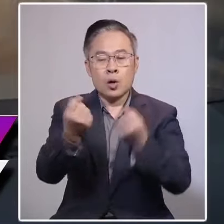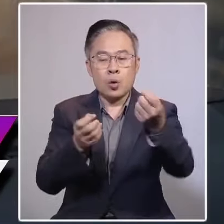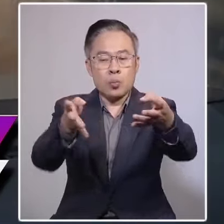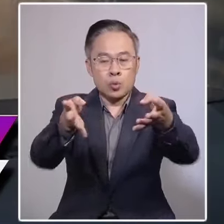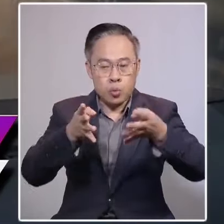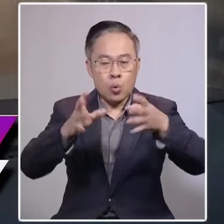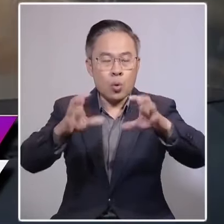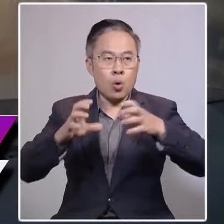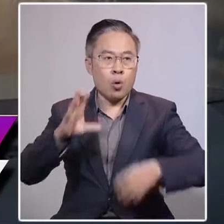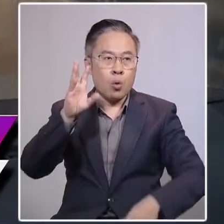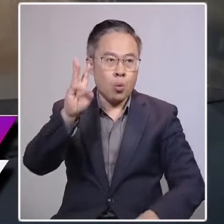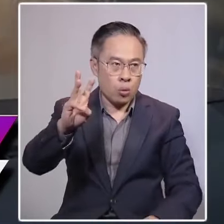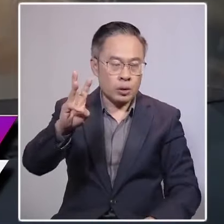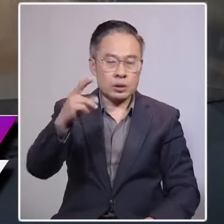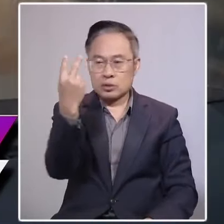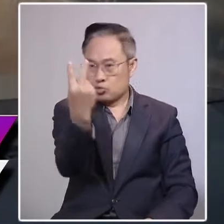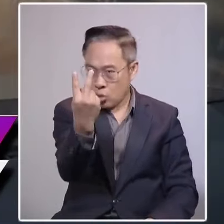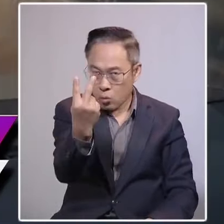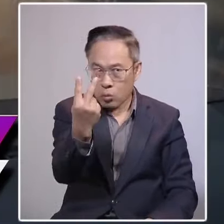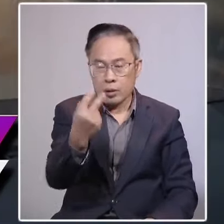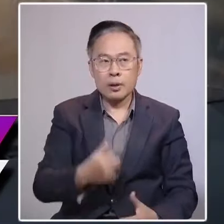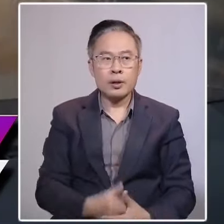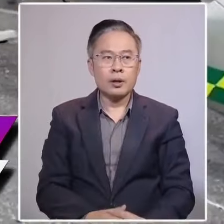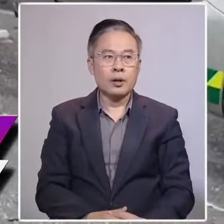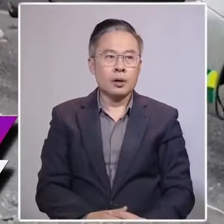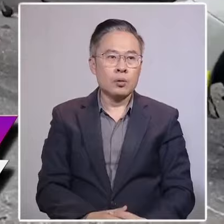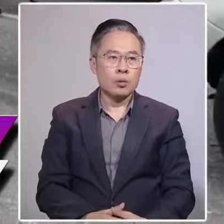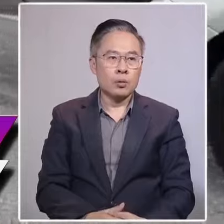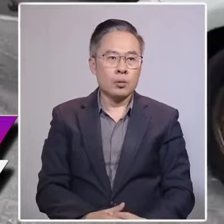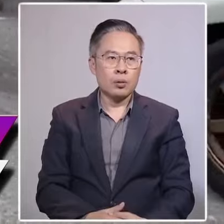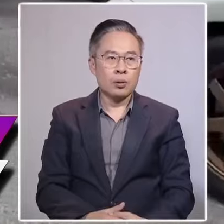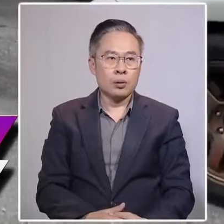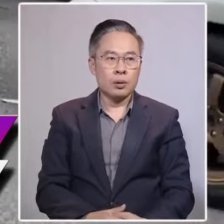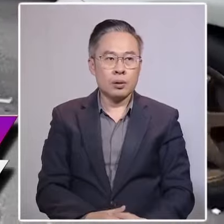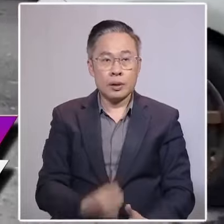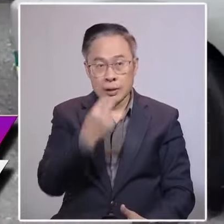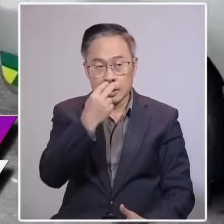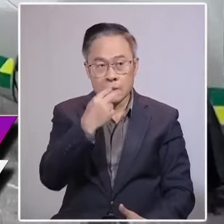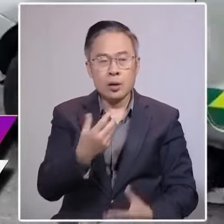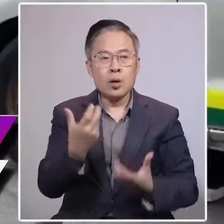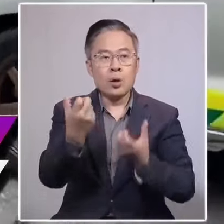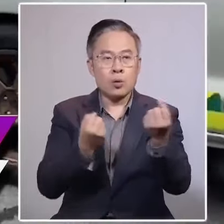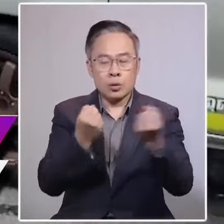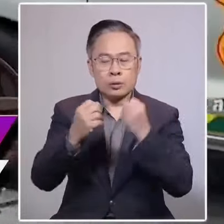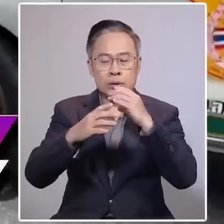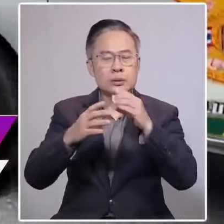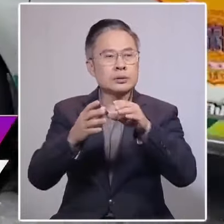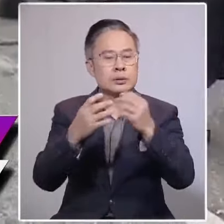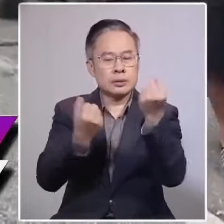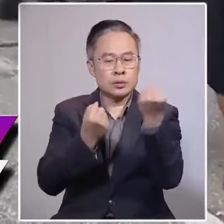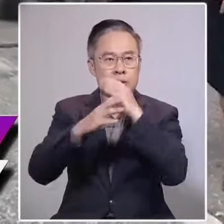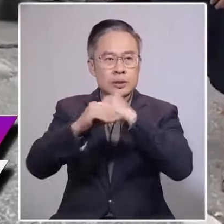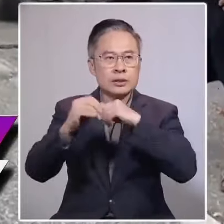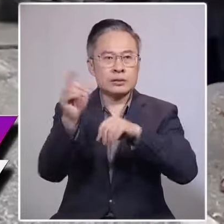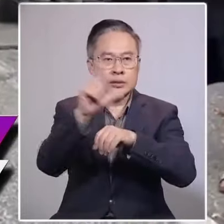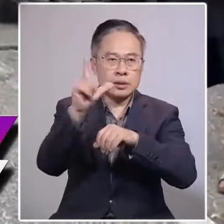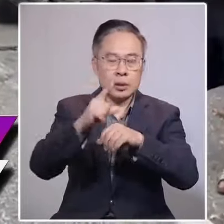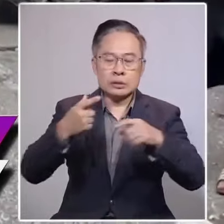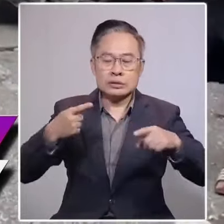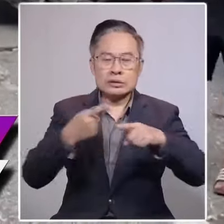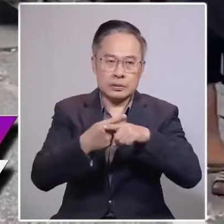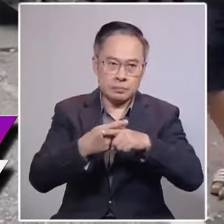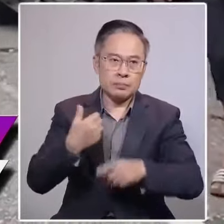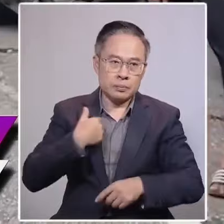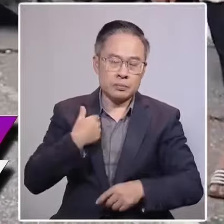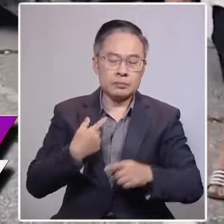ระหว่างรถใหญ่ 2คันด้วยใช่คุณหนแน่รถสีเหลืองเนี่ยนะครับติดอยู่ในรถหนักสุดออกไม่ได้ผู้ภัยต้องมาใช้เครื่องตัด